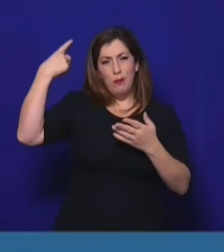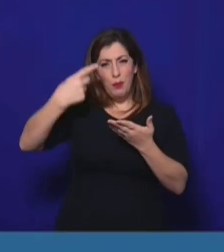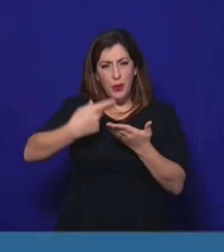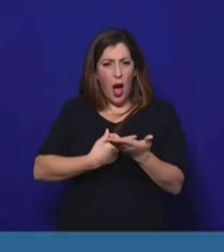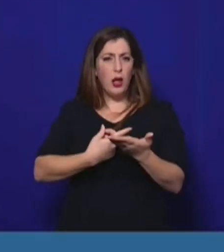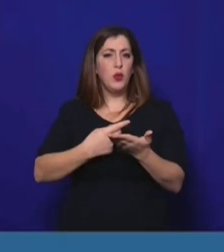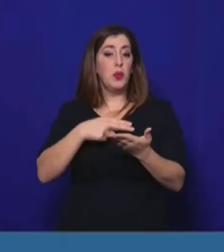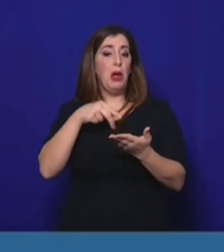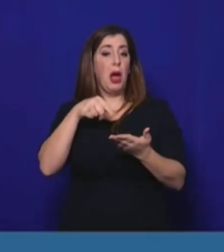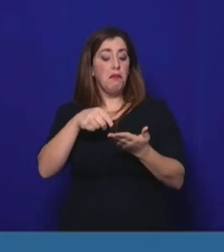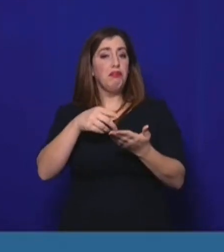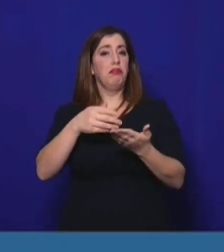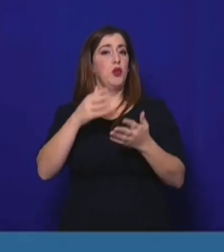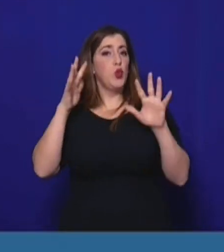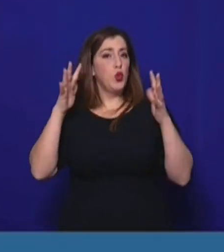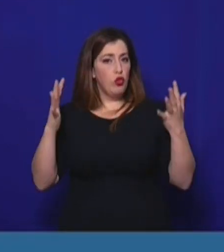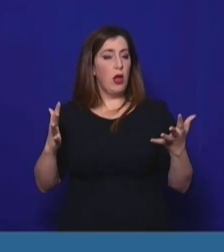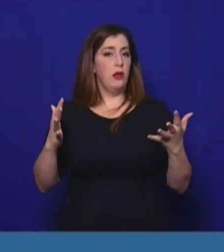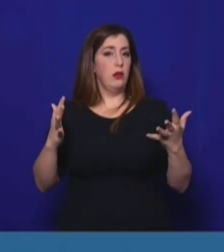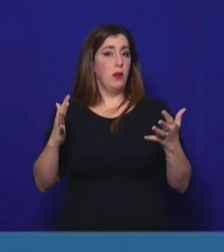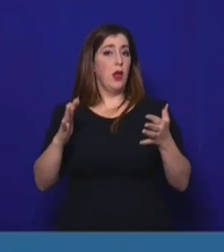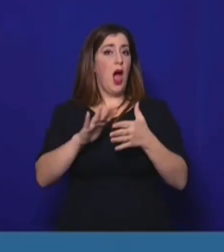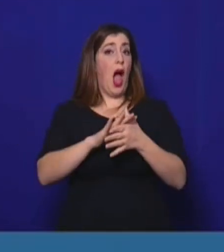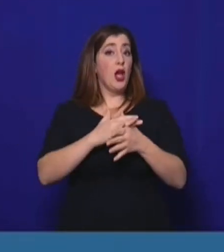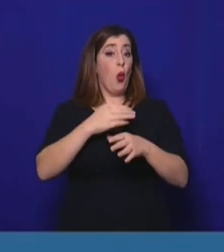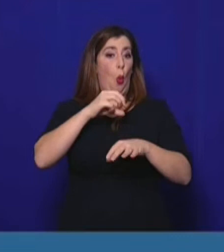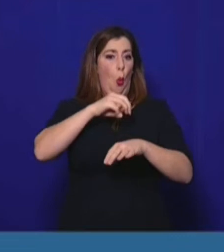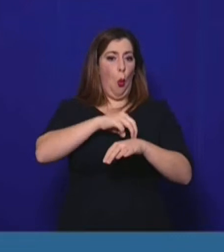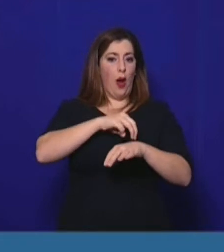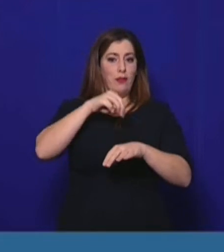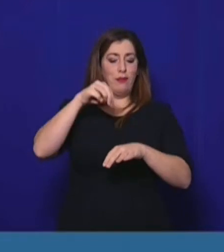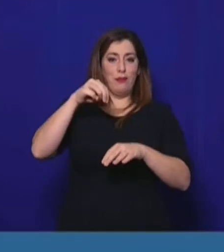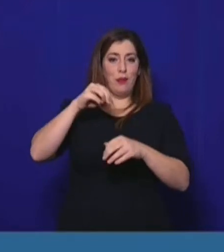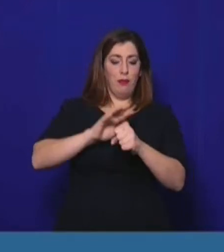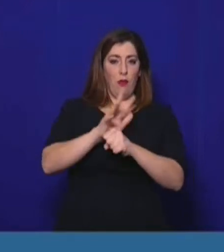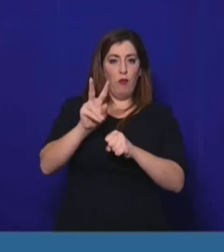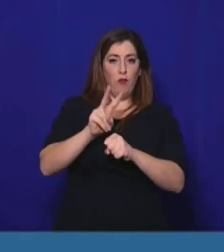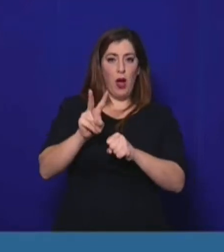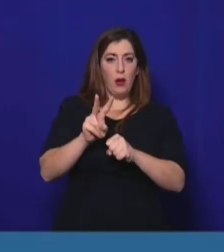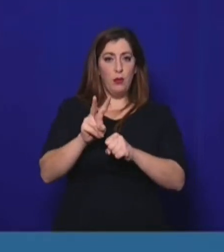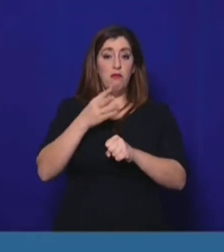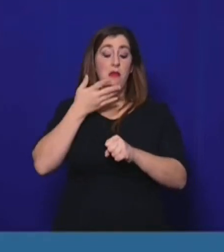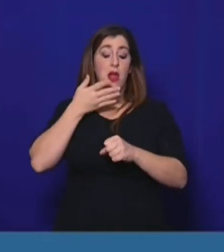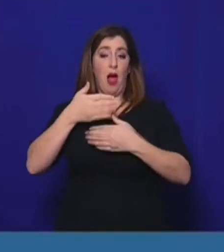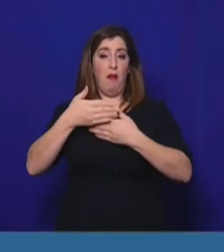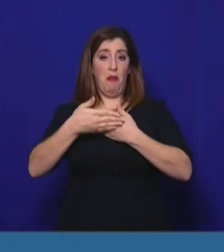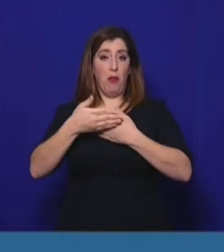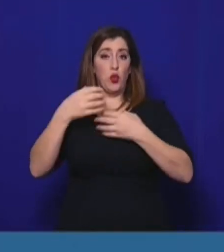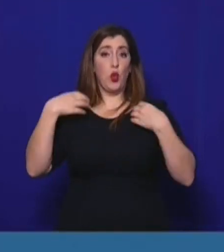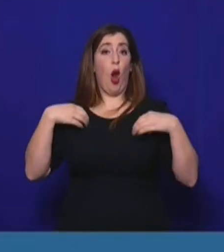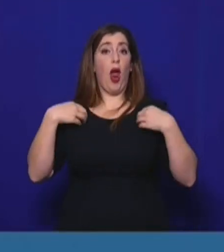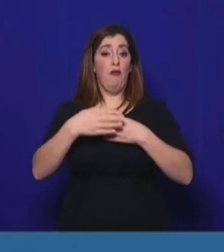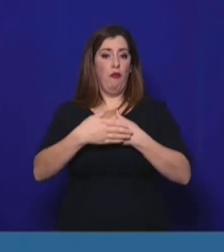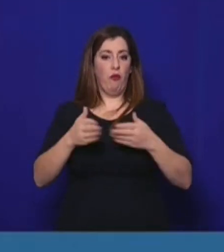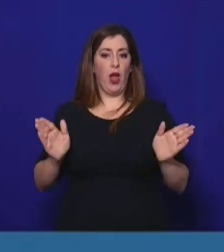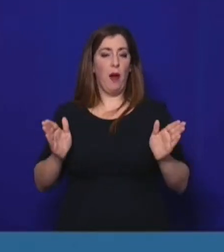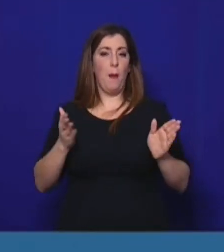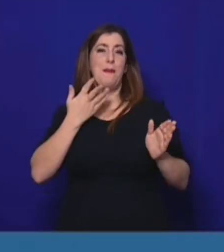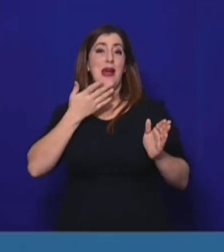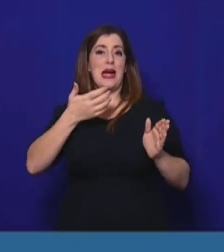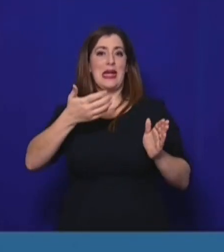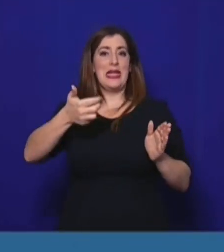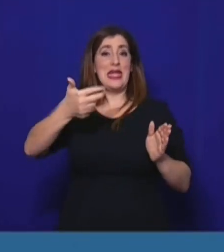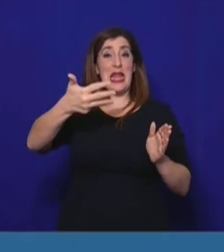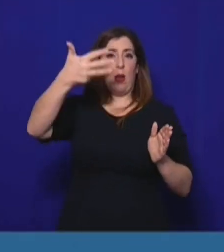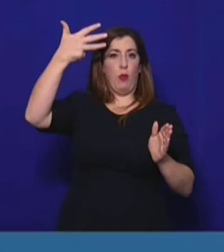għaliex jekk tħares lejn x'ġara fl-iskejjel tul din il-pandemija, minn meta fetħu propju f'Settembru, aħna ma kellniex għalfejn